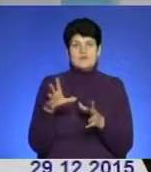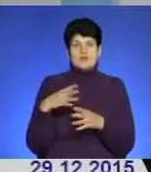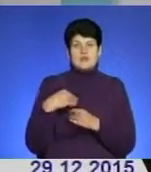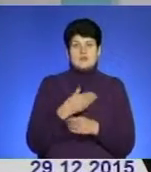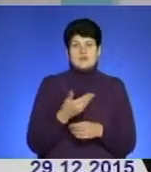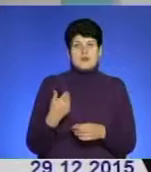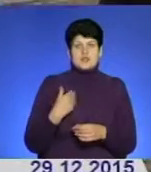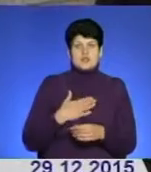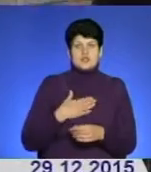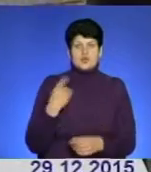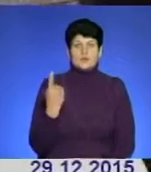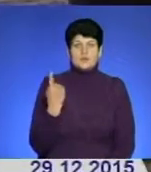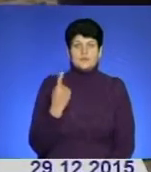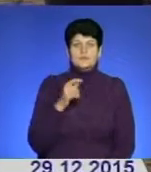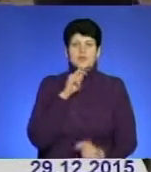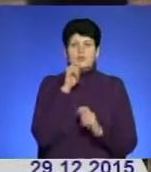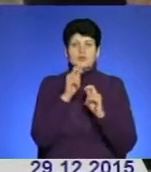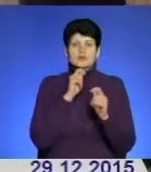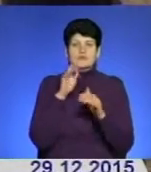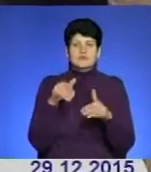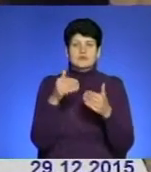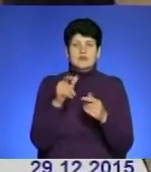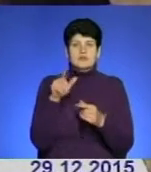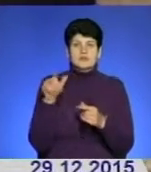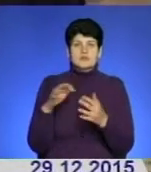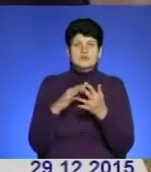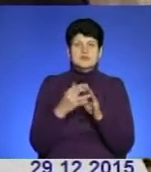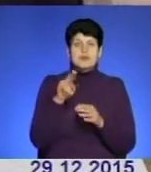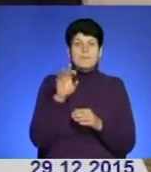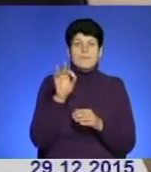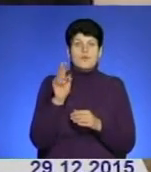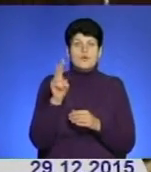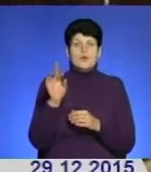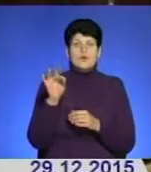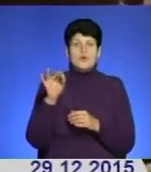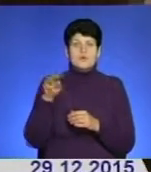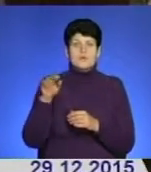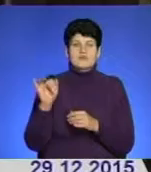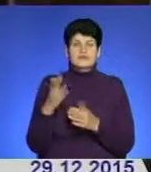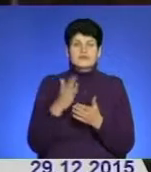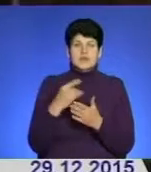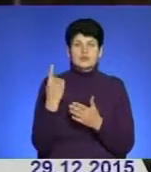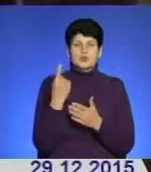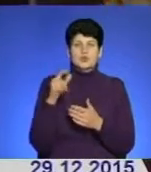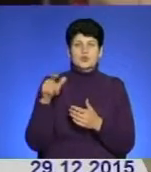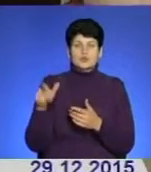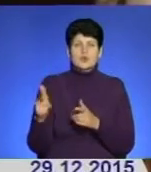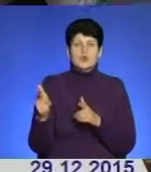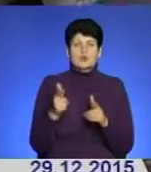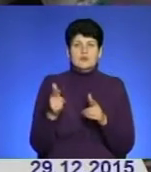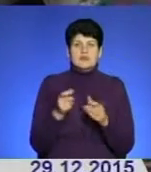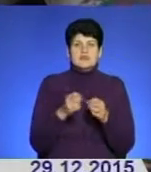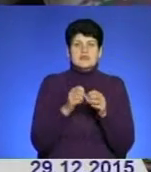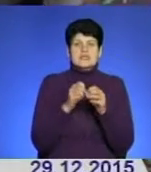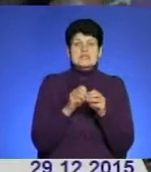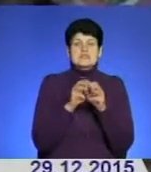ці наші одинокі. Вручали подарункові набори і жителям села Покропивна. Тут є одинокі люди, яким готувати святкові страви